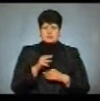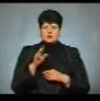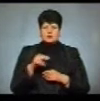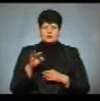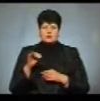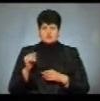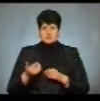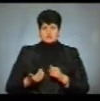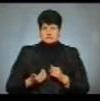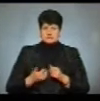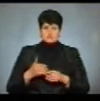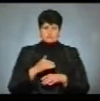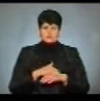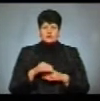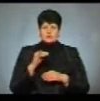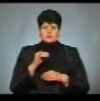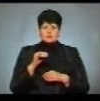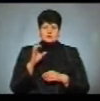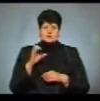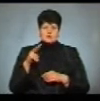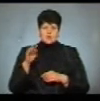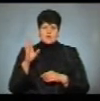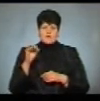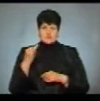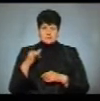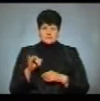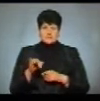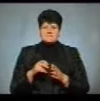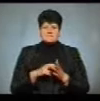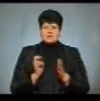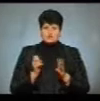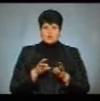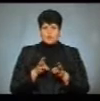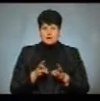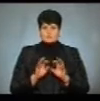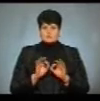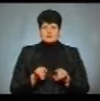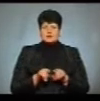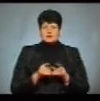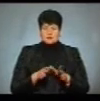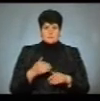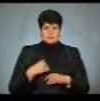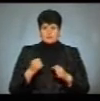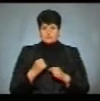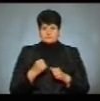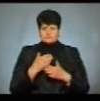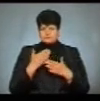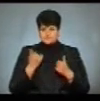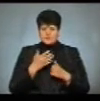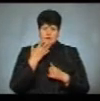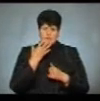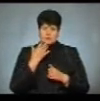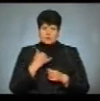Долгошеєва мешкає на вулиці Юліуша Словацького. Відключення опалення вона коментує так. Мені не холодно там, тепло, у